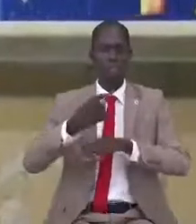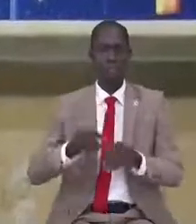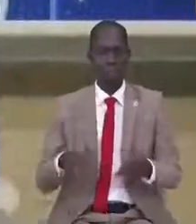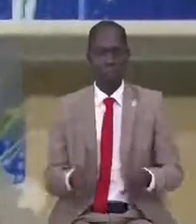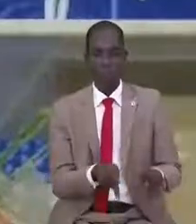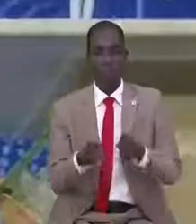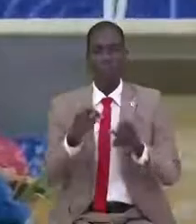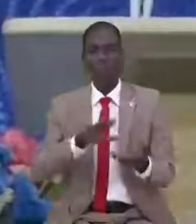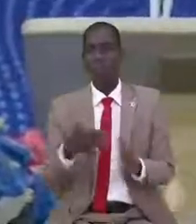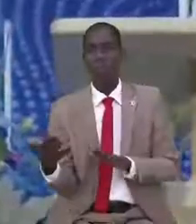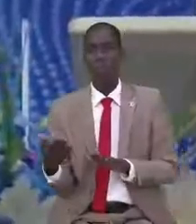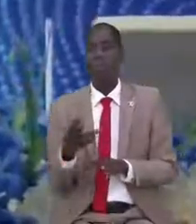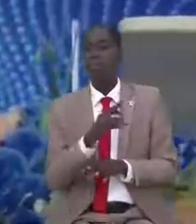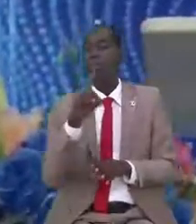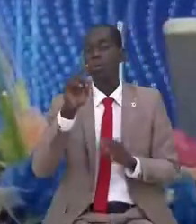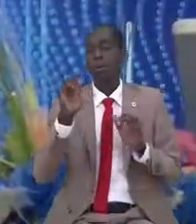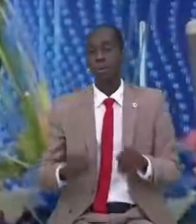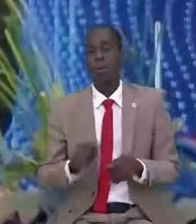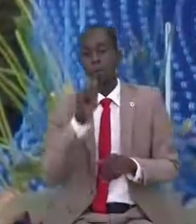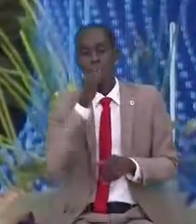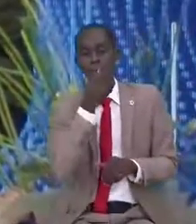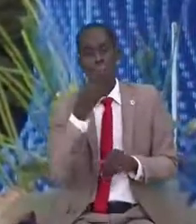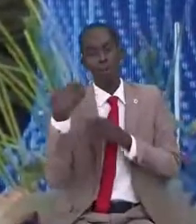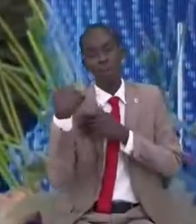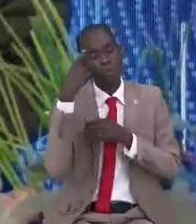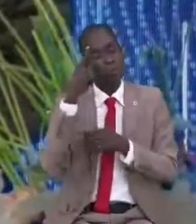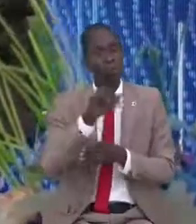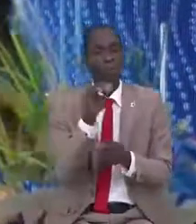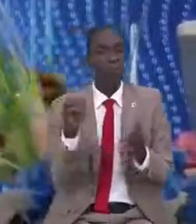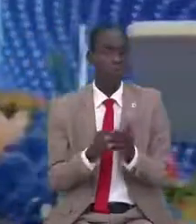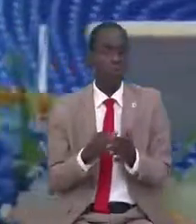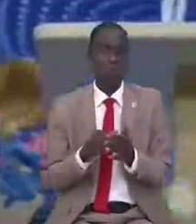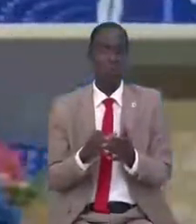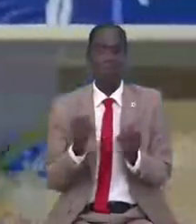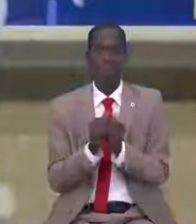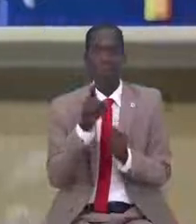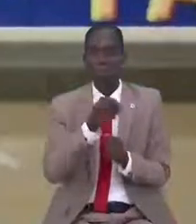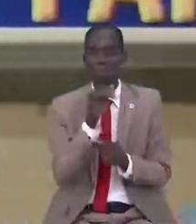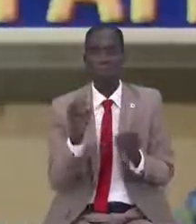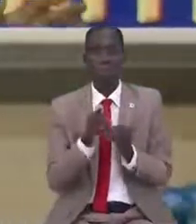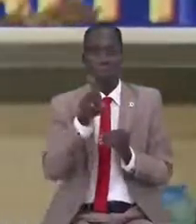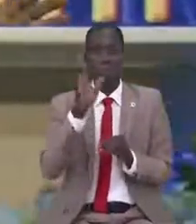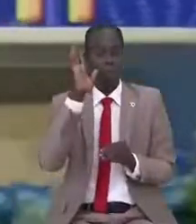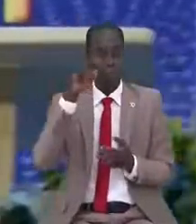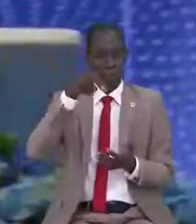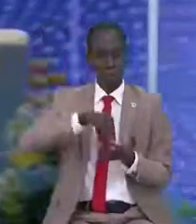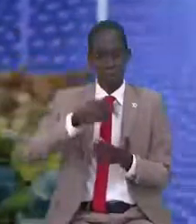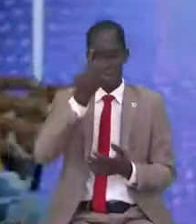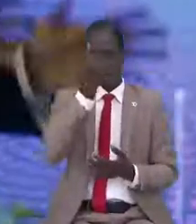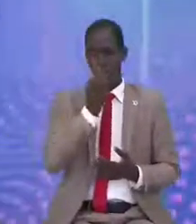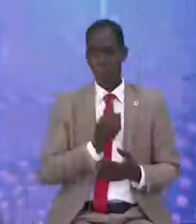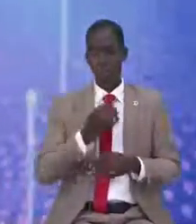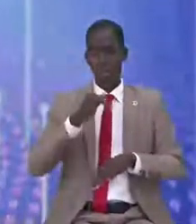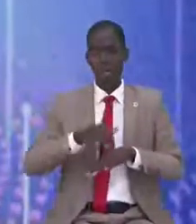la ligne de mort, personne ne peut porter ton fardeau ou avec toi. Tu vas te tenir devant le